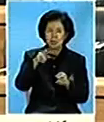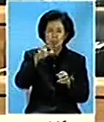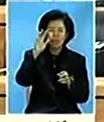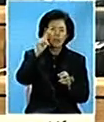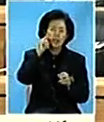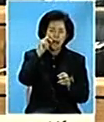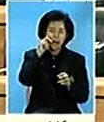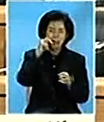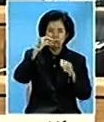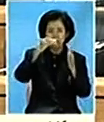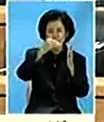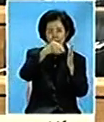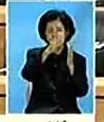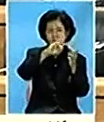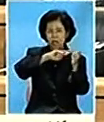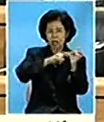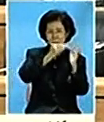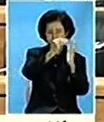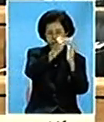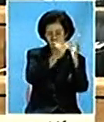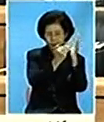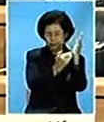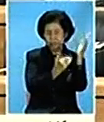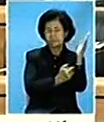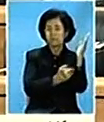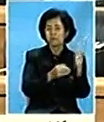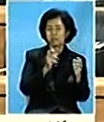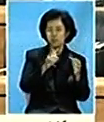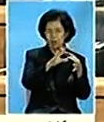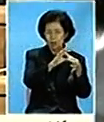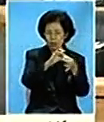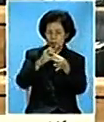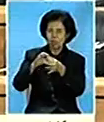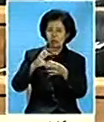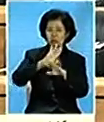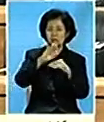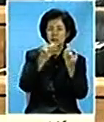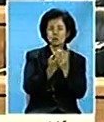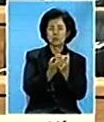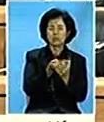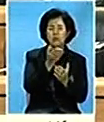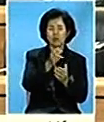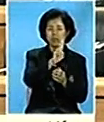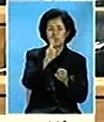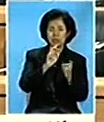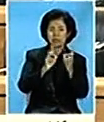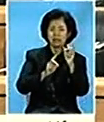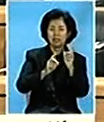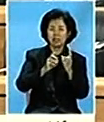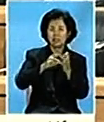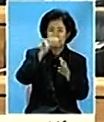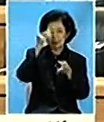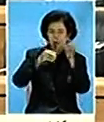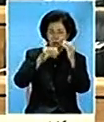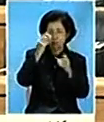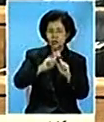ม่ว่าจะเป็นต้นน้ำกลางน้ำปลายน้ำก็ดีนะครับมันจะมีความเชื่อมโยงกันทั้งระบบขอให้ใช้ระบบข้อมูลมาเป็นเกณฑ์ในการ